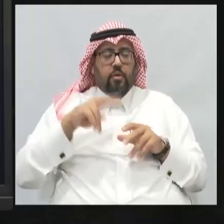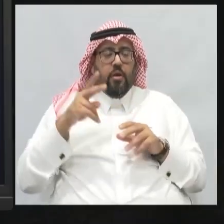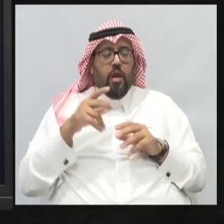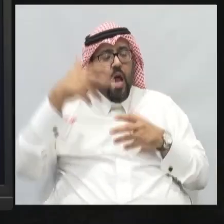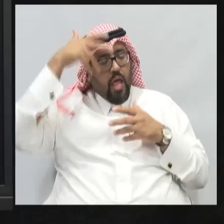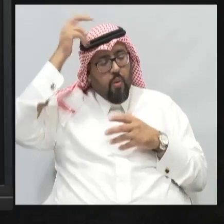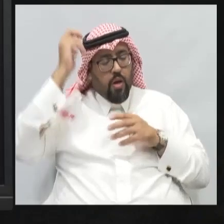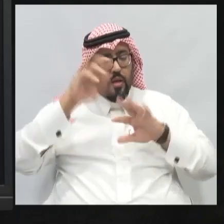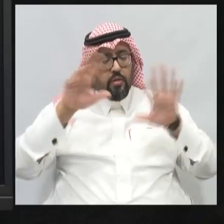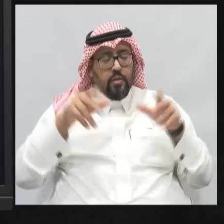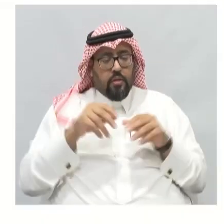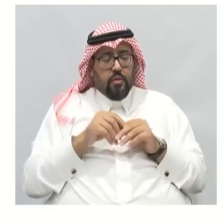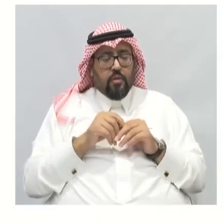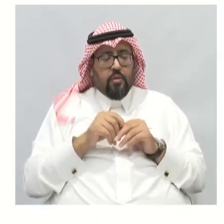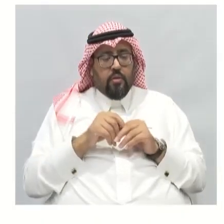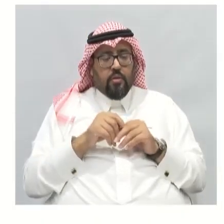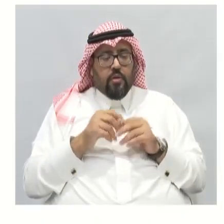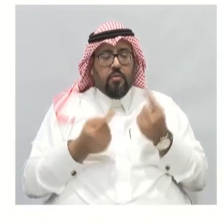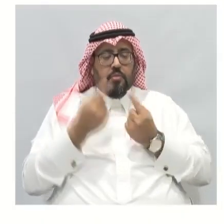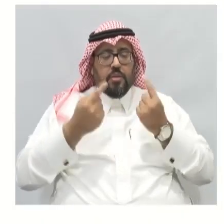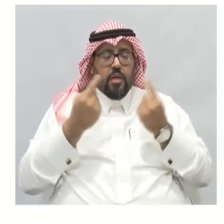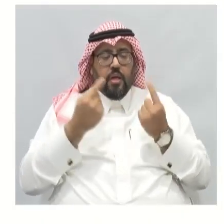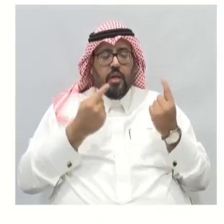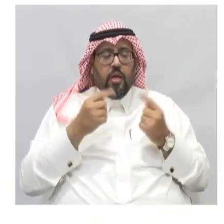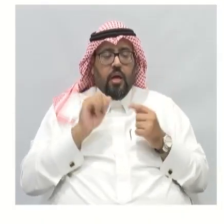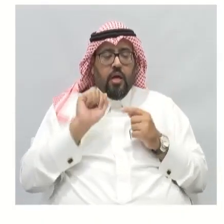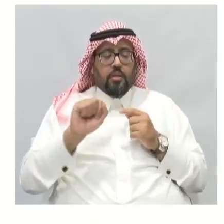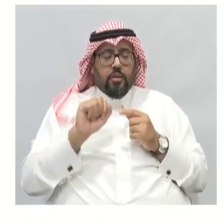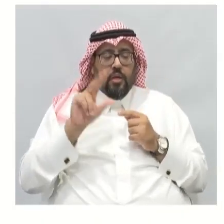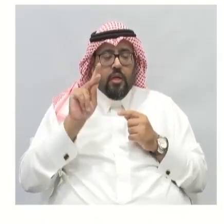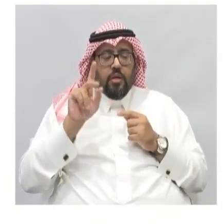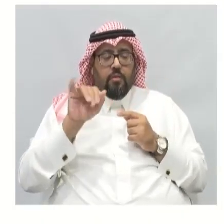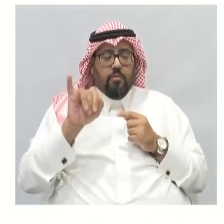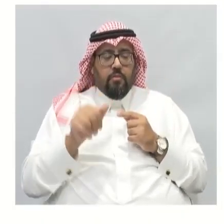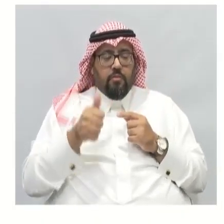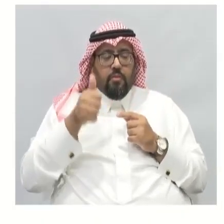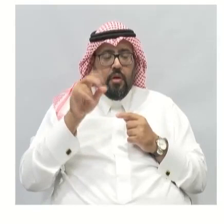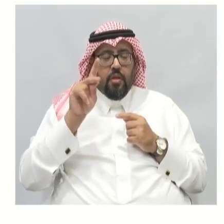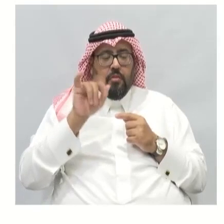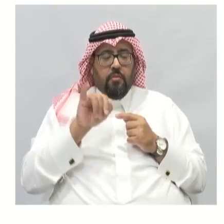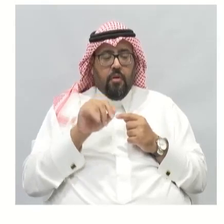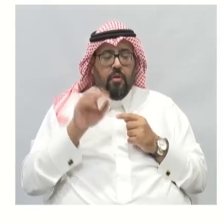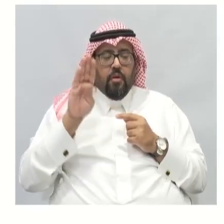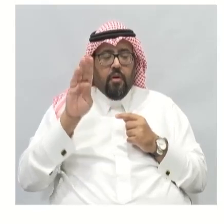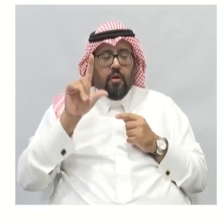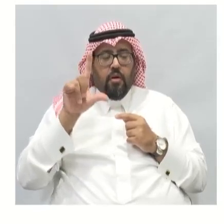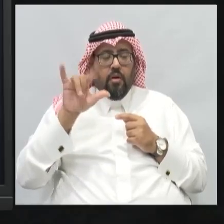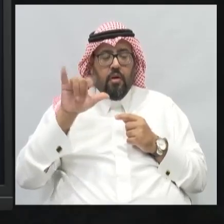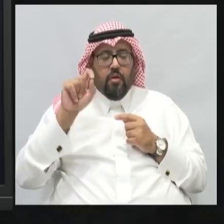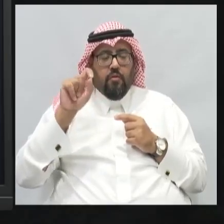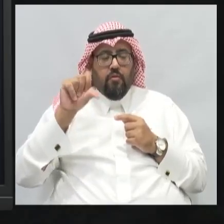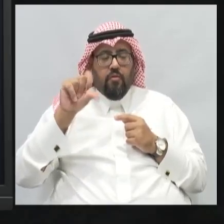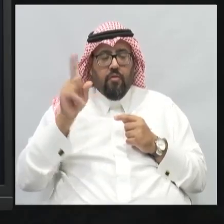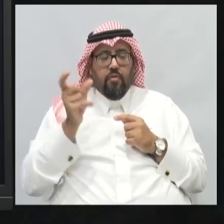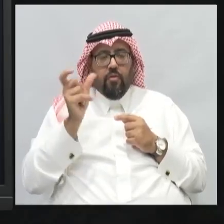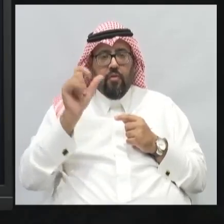من الحيوانات وهنا مزارع وبالتحديد جني الطماطم في مدينه كاليفورنيا او في